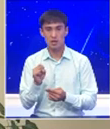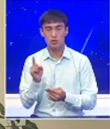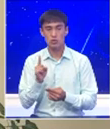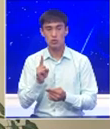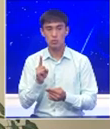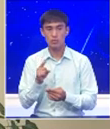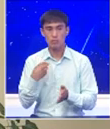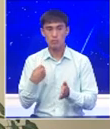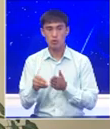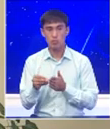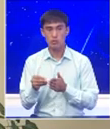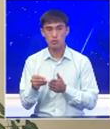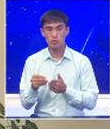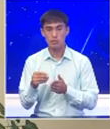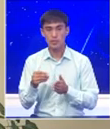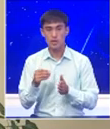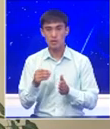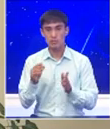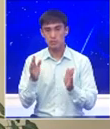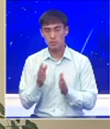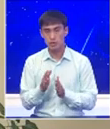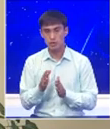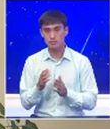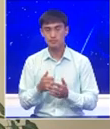что покупательскую способность, в плане того, что